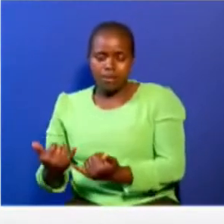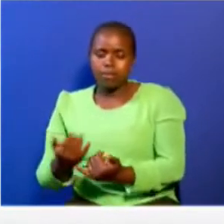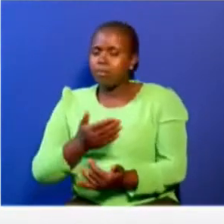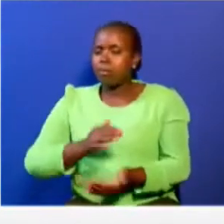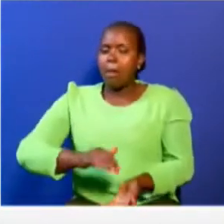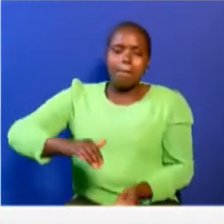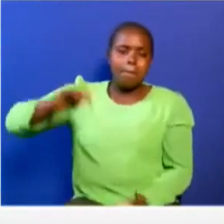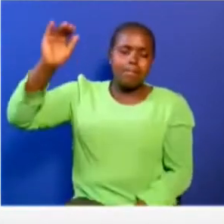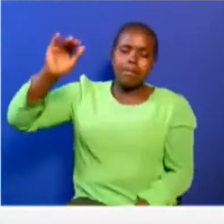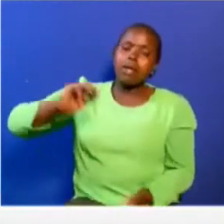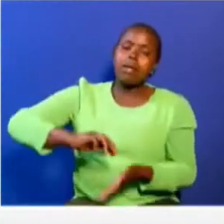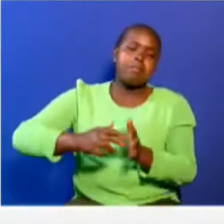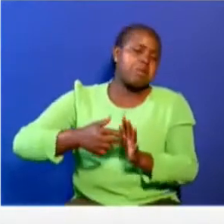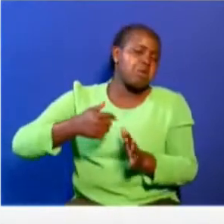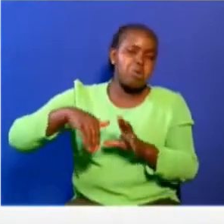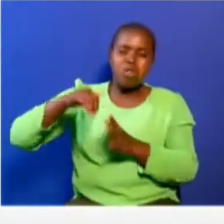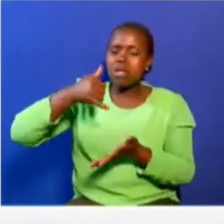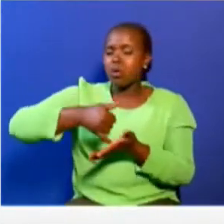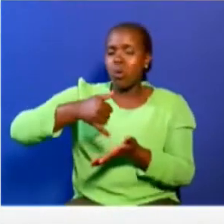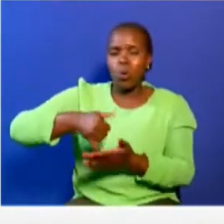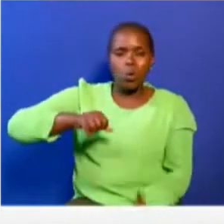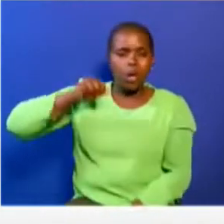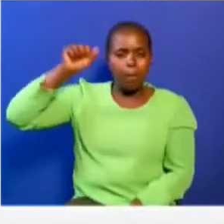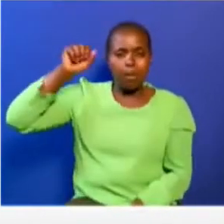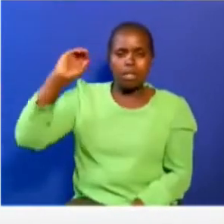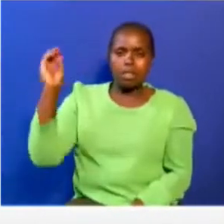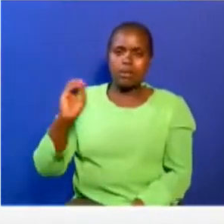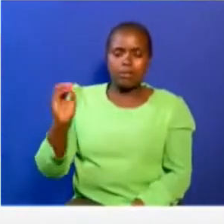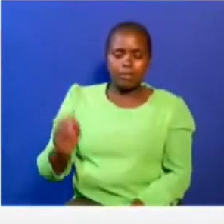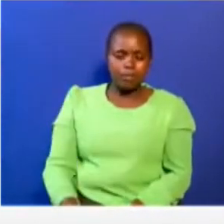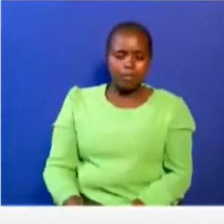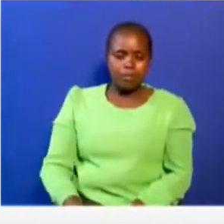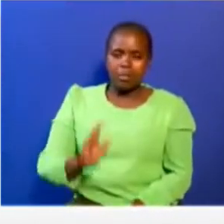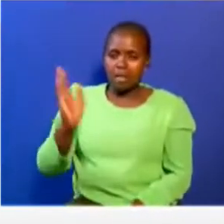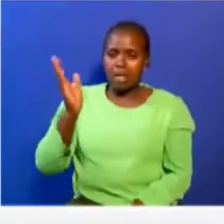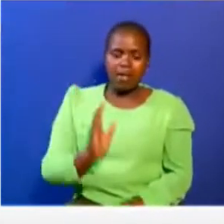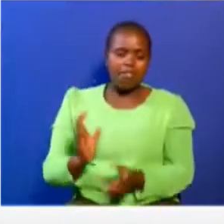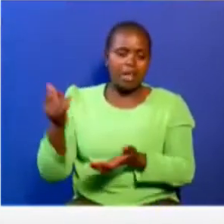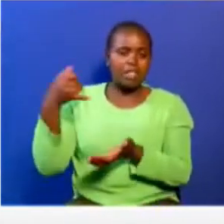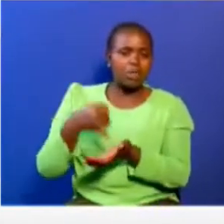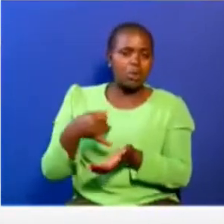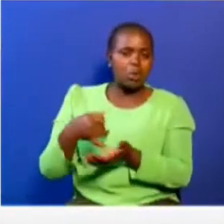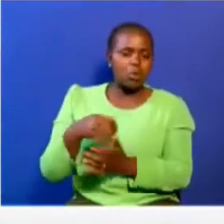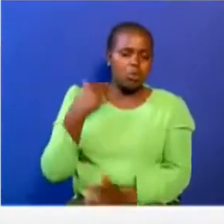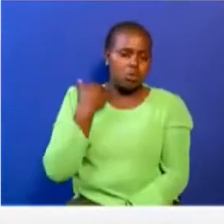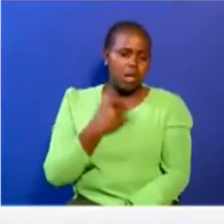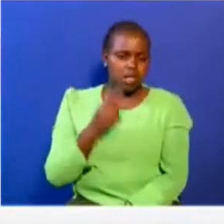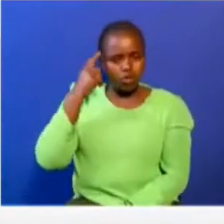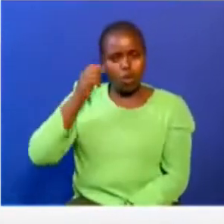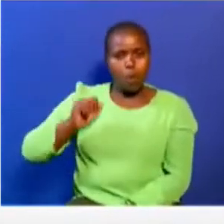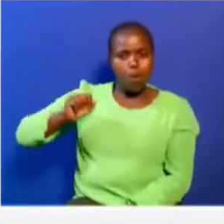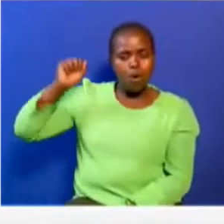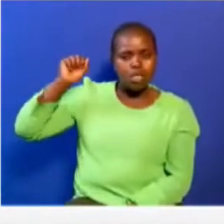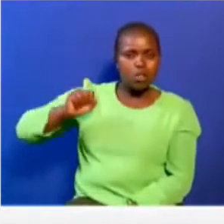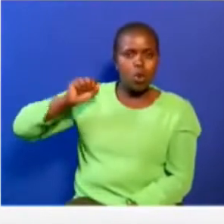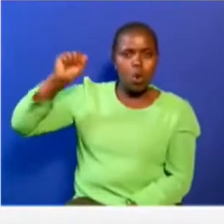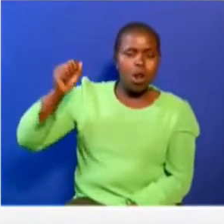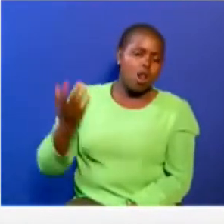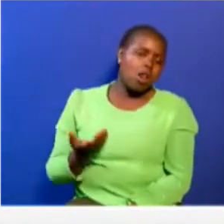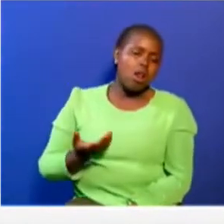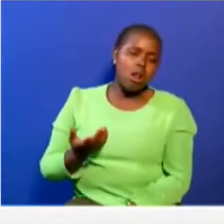wakubwa, hatuko kwa siasa kabisa. Tusilete chuki ya kisiasa